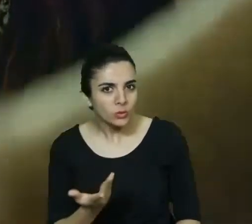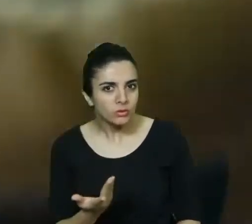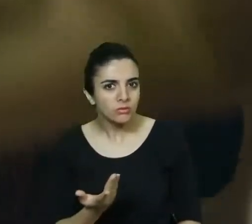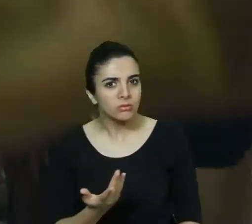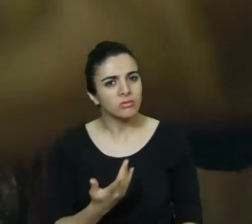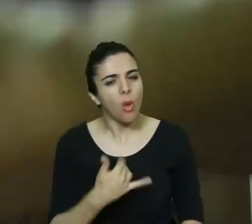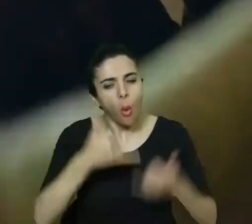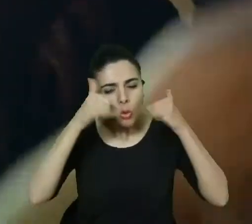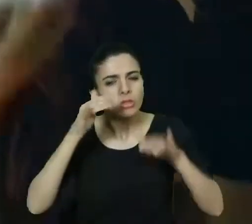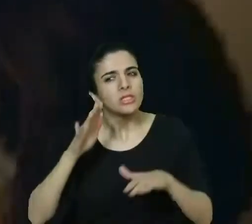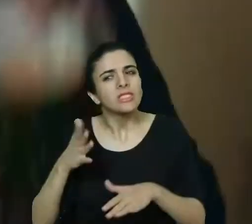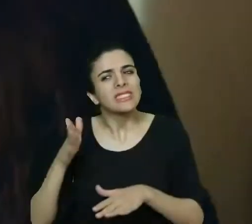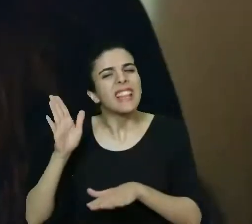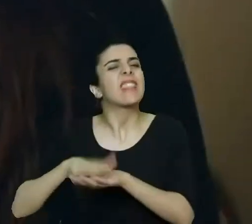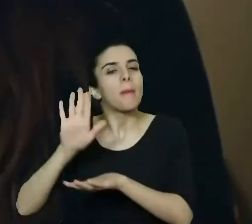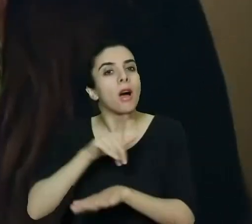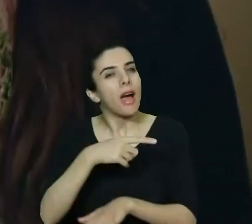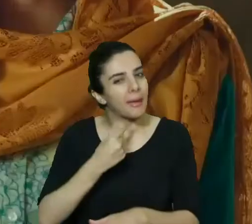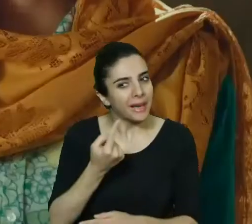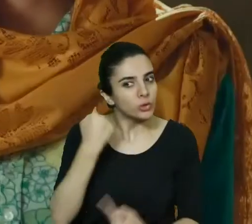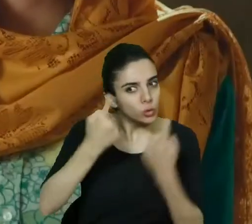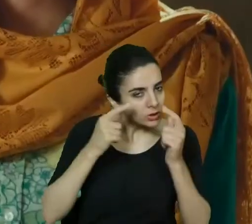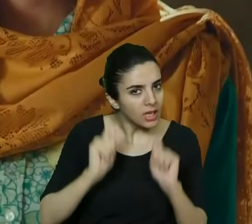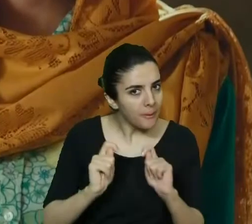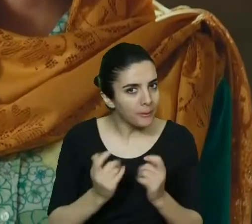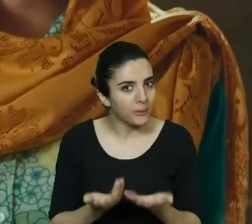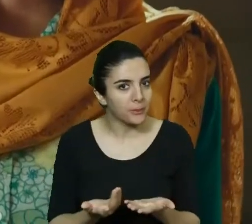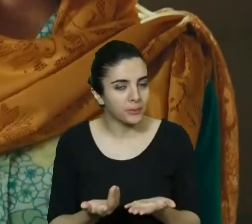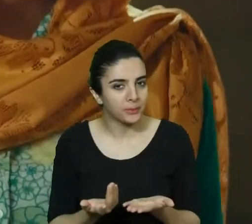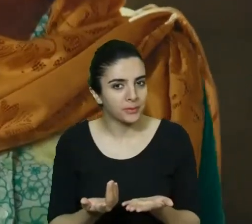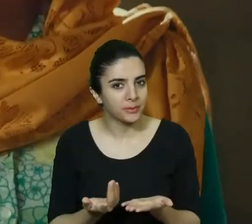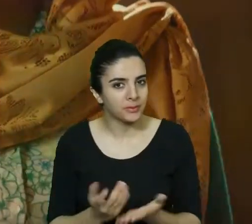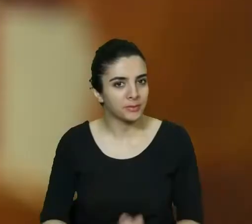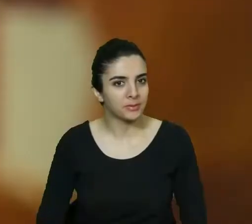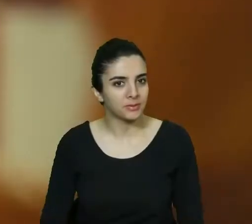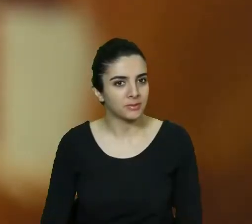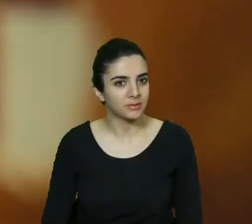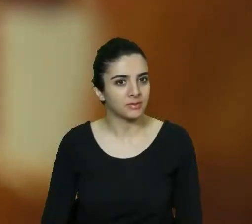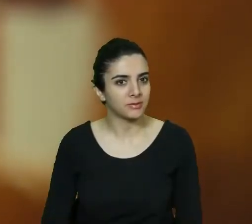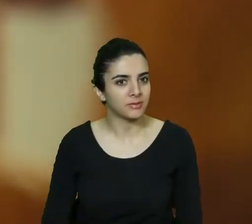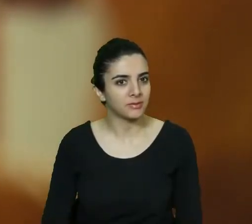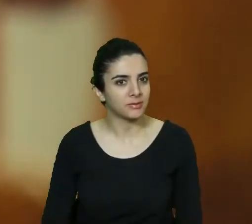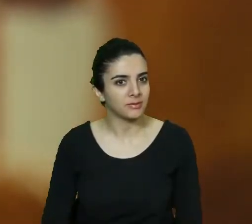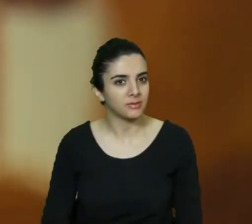O kuzuk etmeyi bırakırsa sen bir düşün bence. Meryem ters ters bakıp kahvesini yapmaya devam etti.